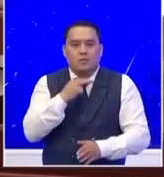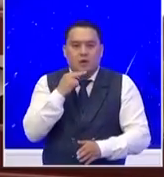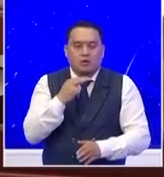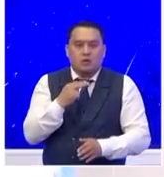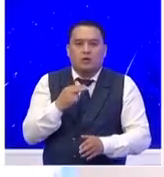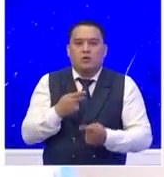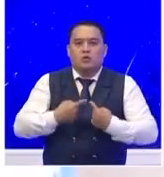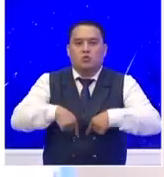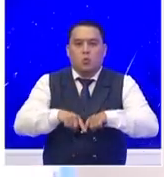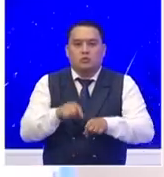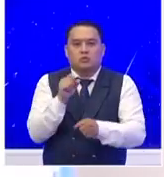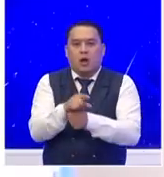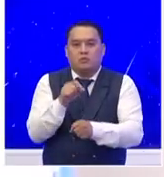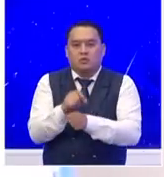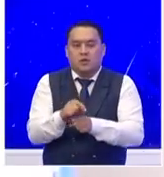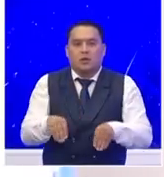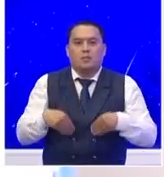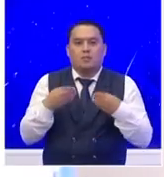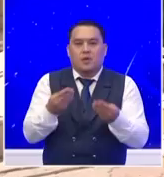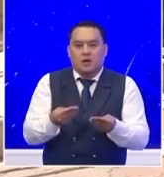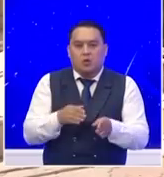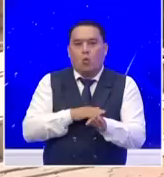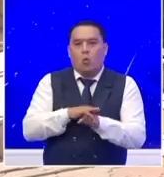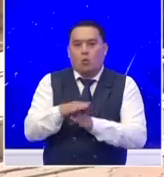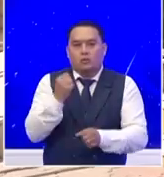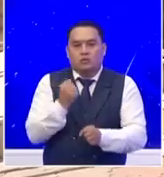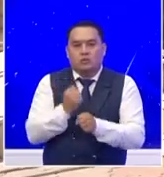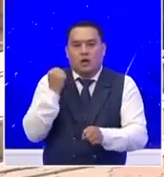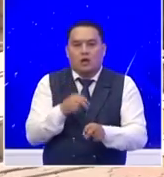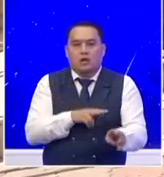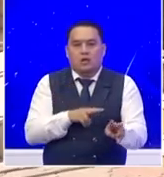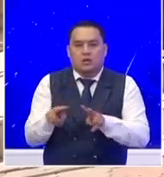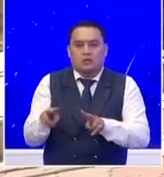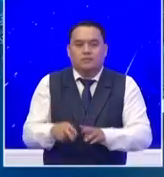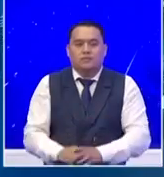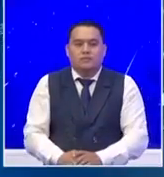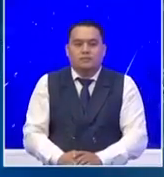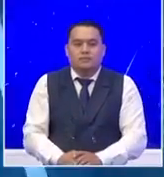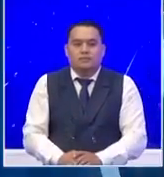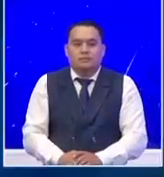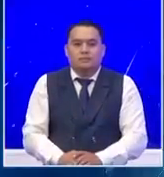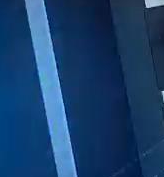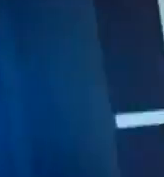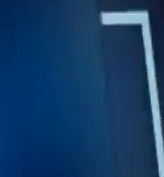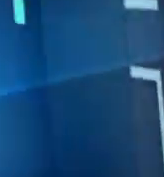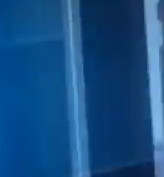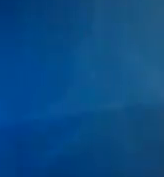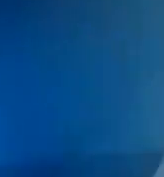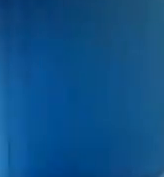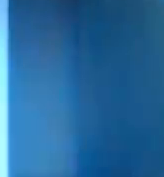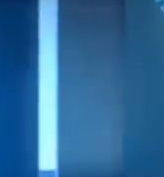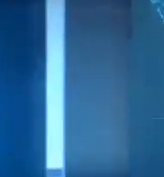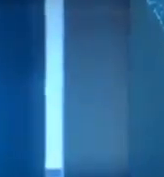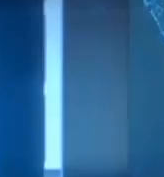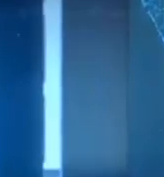органдарға тиісті нұсқау тапсырмалар берді. Орындалсын, қатаң қадағалайтындығын ескертті. Гүлжанат Мақұлжанова, Жасұлан Шымкенже,